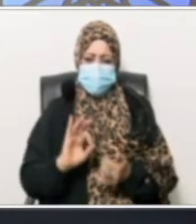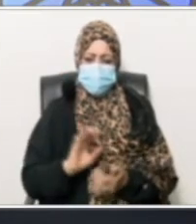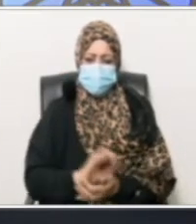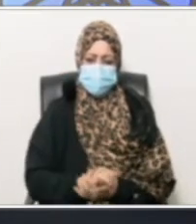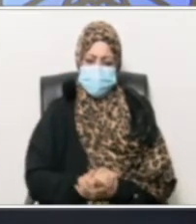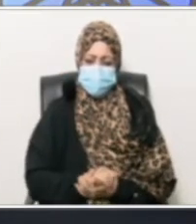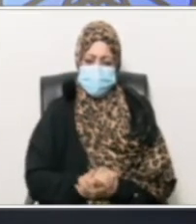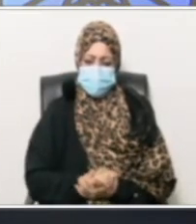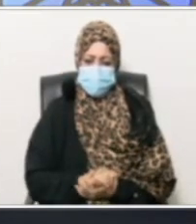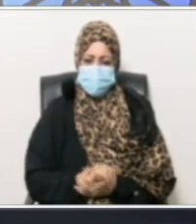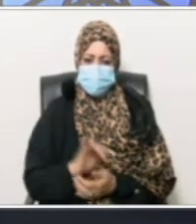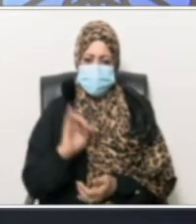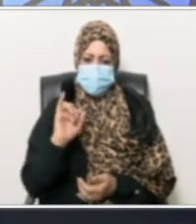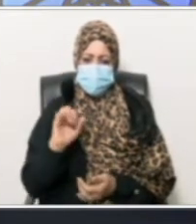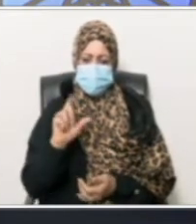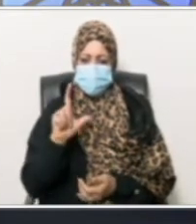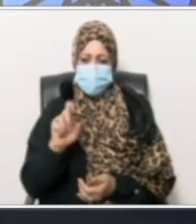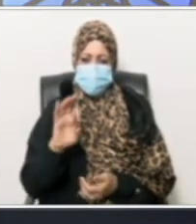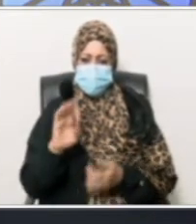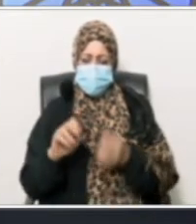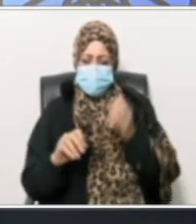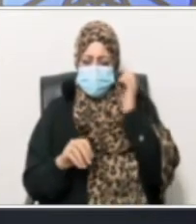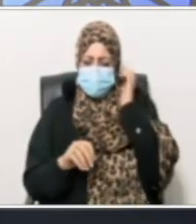الأخ محمد.